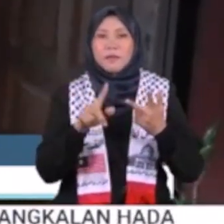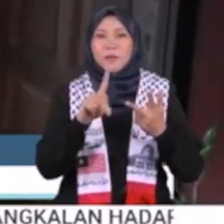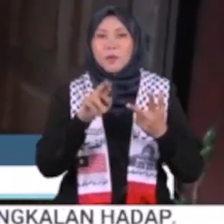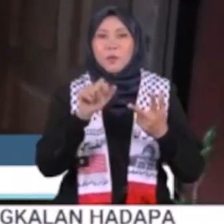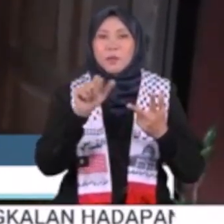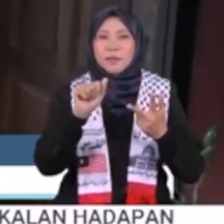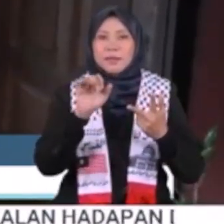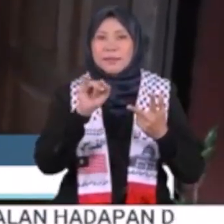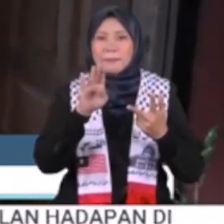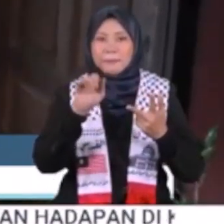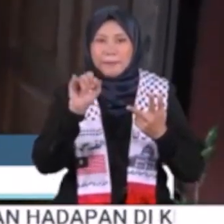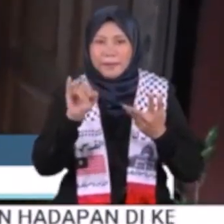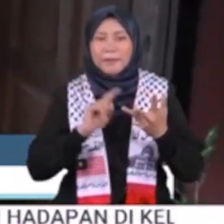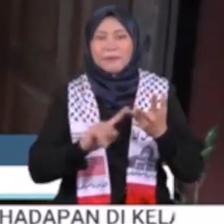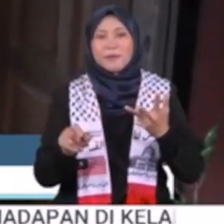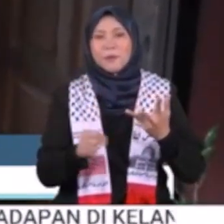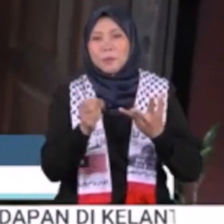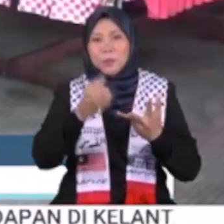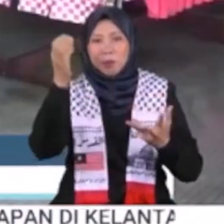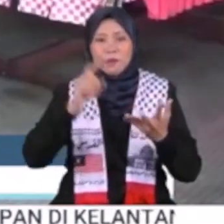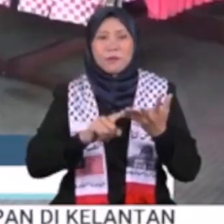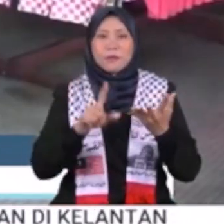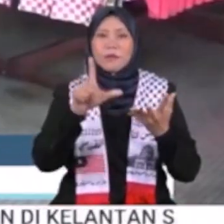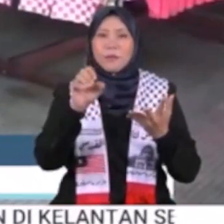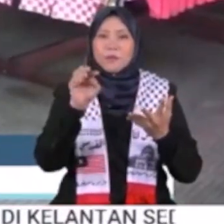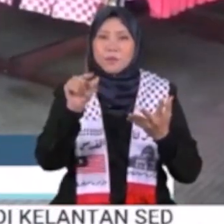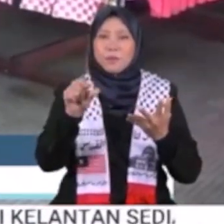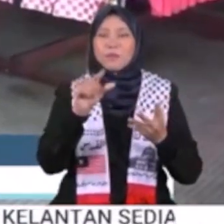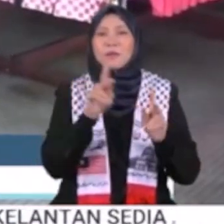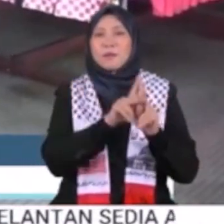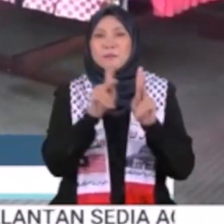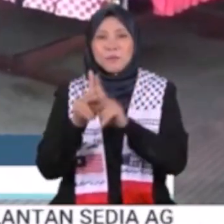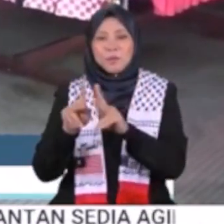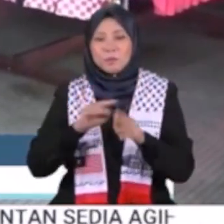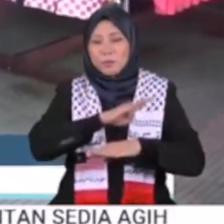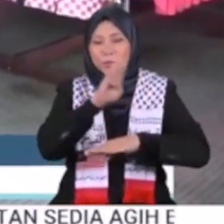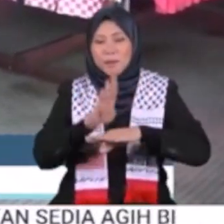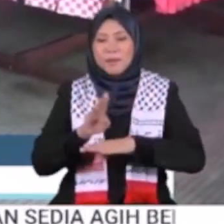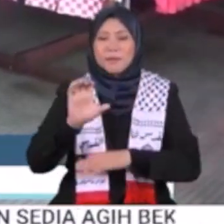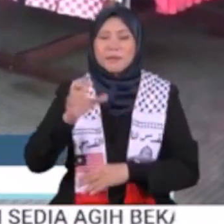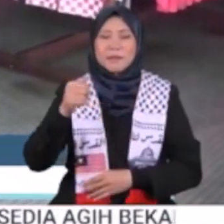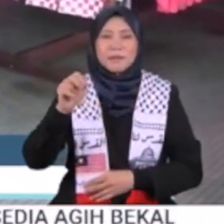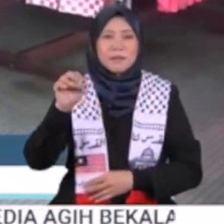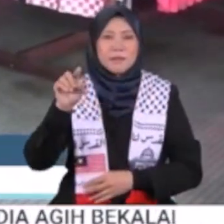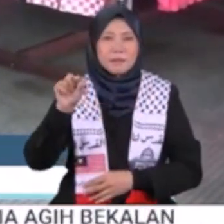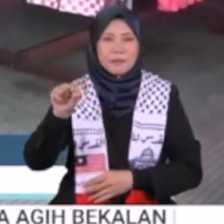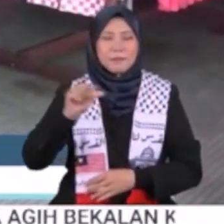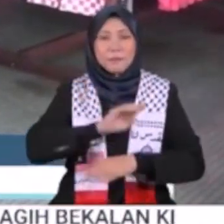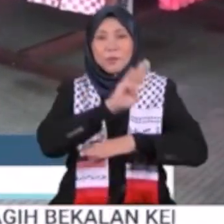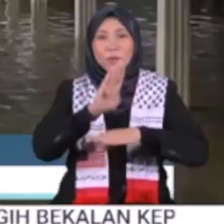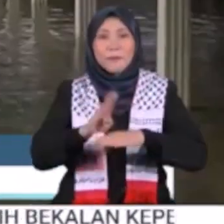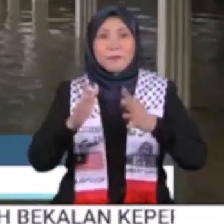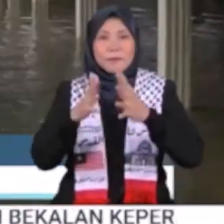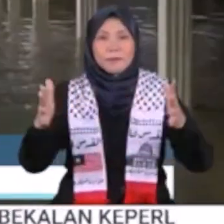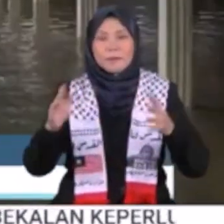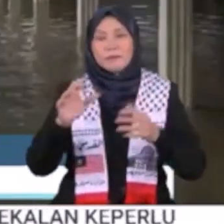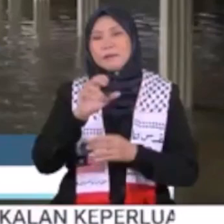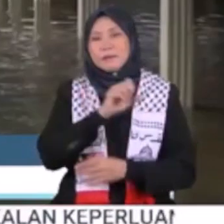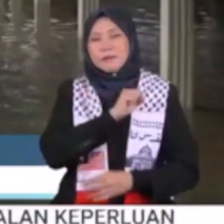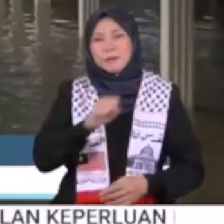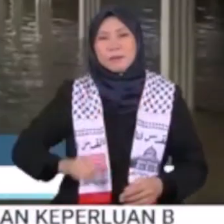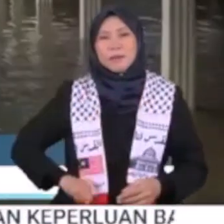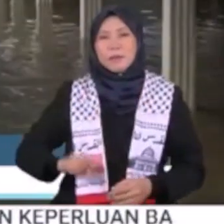Ibai, SK Kedai Buloh, SK Losong, SK Kampung Bukit Cendering, SMK Bukit Besar, SMK Sultan